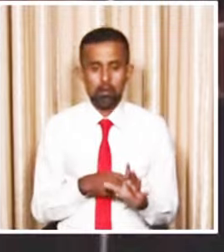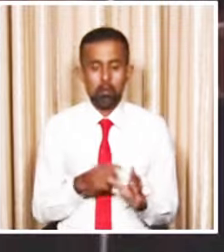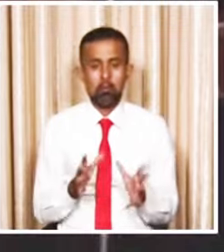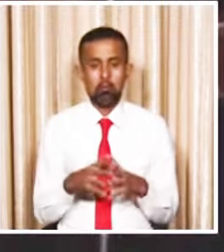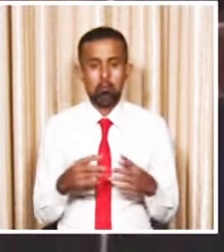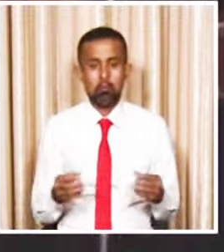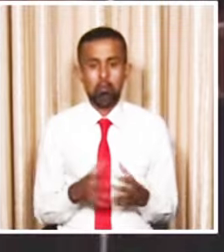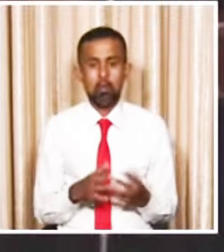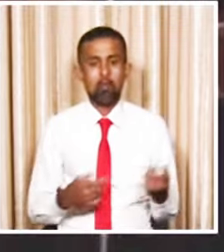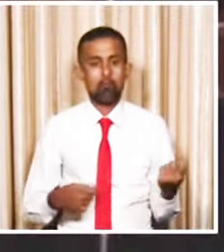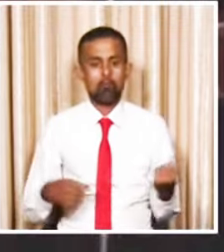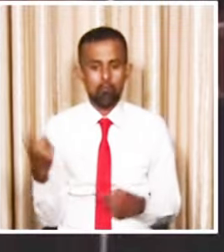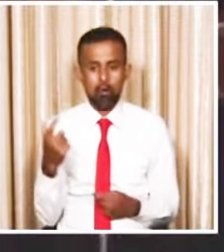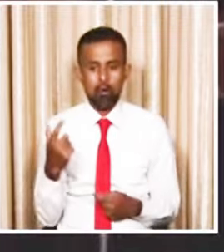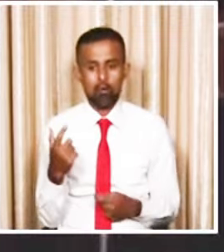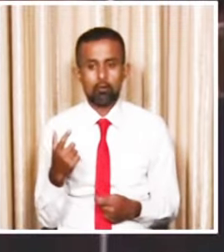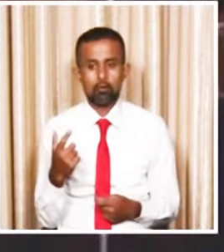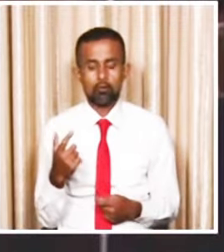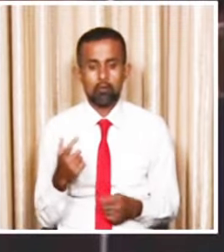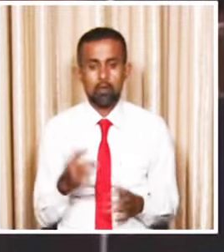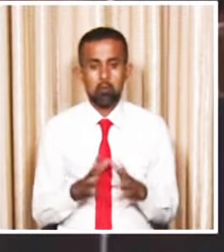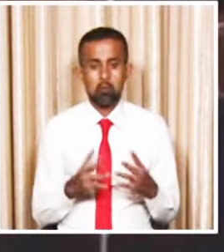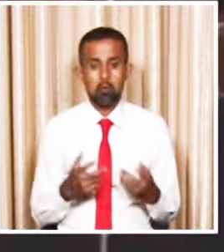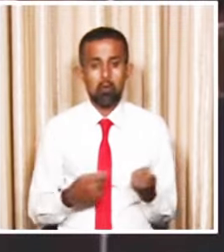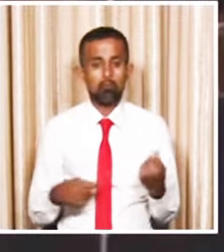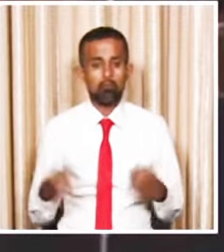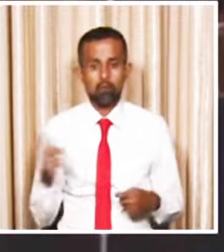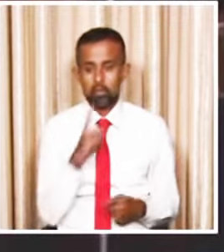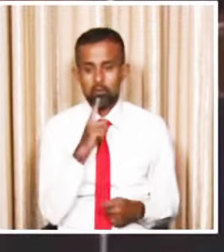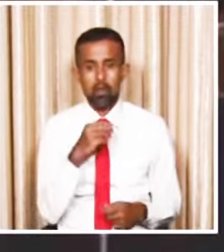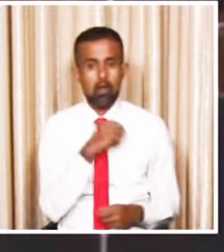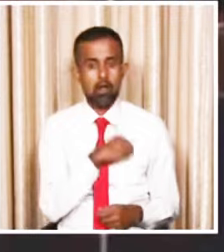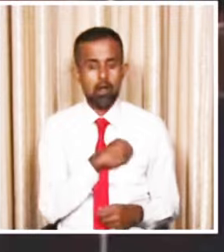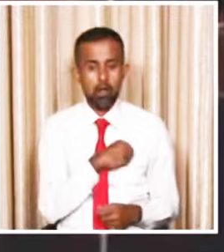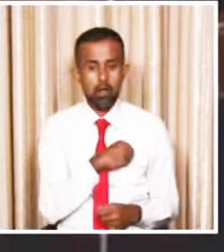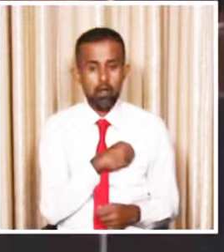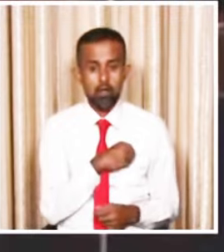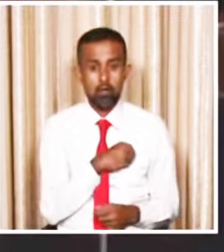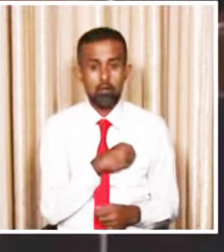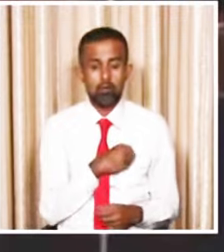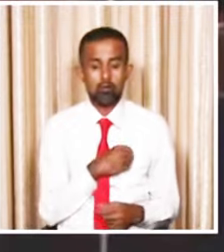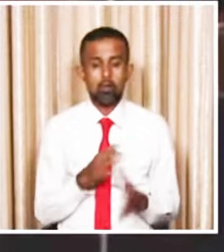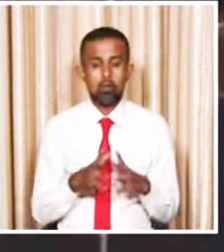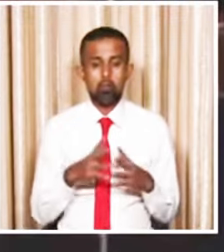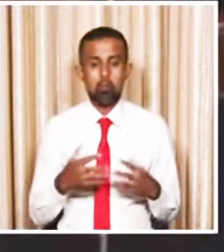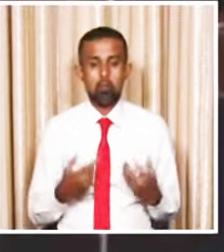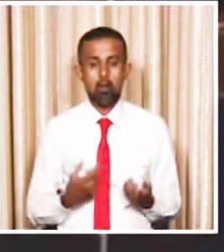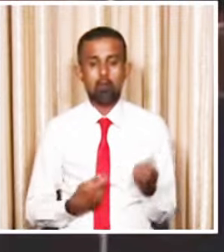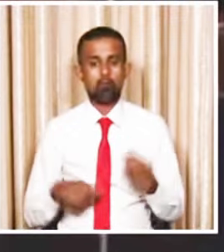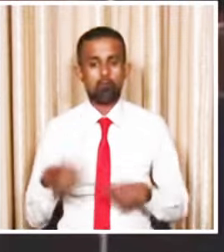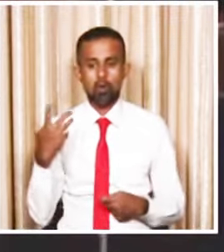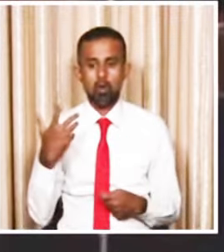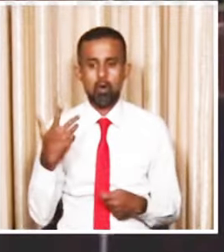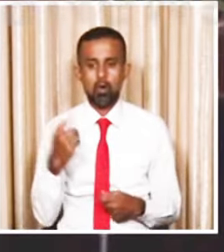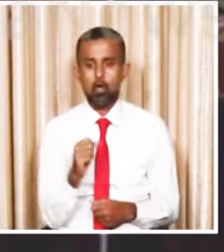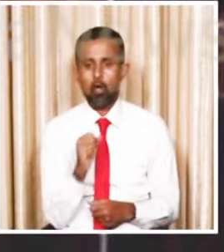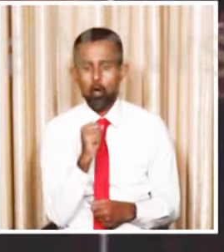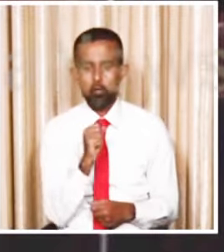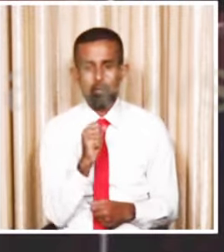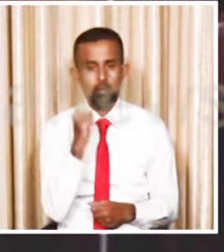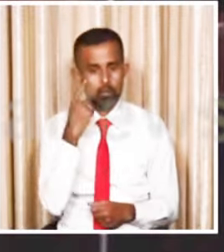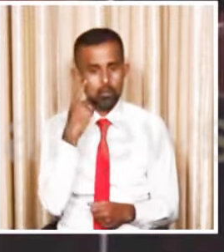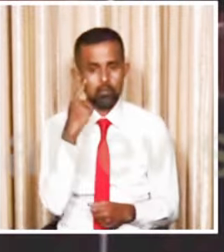ටික විකුණලා දාන්නේ කොහොමද කියලා. සම්පත් විකුණනවා කියලා කියන්නේ ලාභදායි ලාභ ලබන සම්පත් ටික විකුණලා දාන්නේ කොහොමද කියන